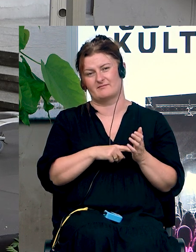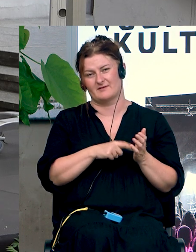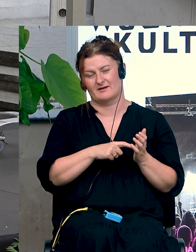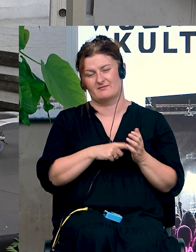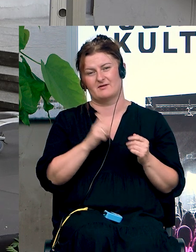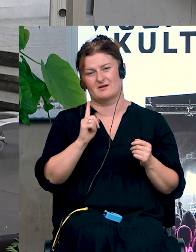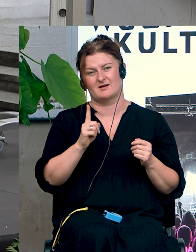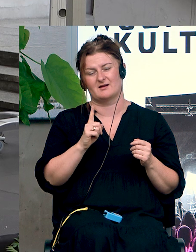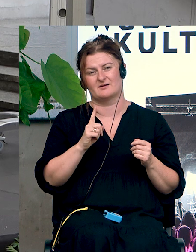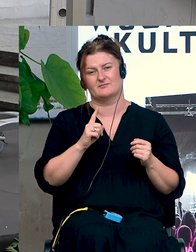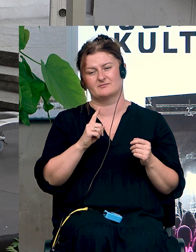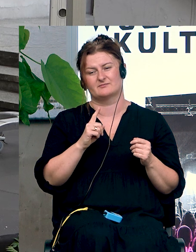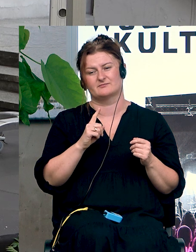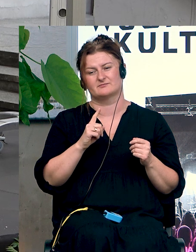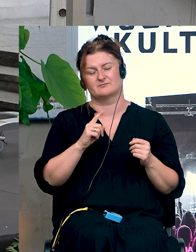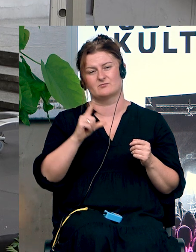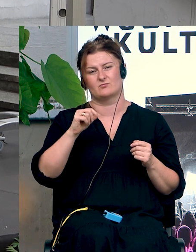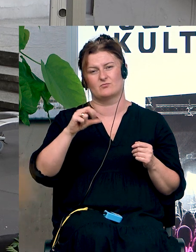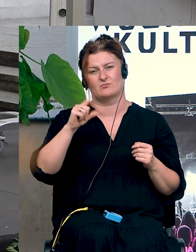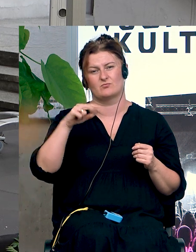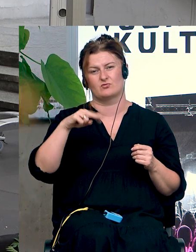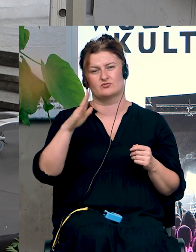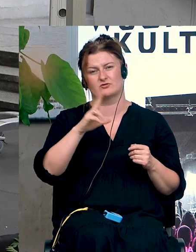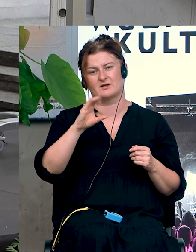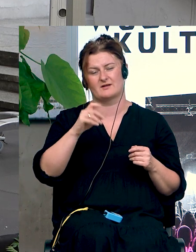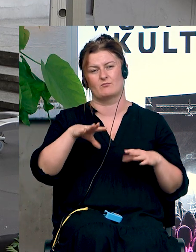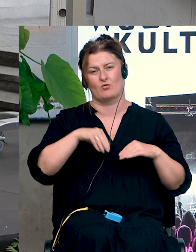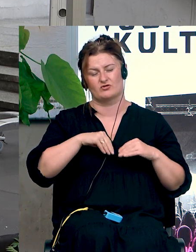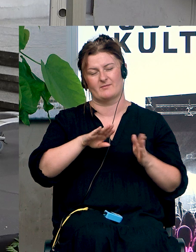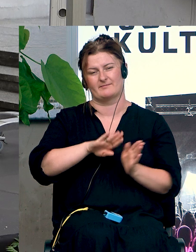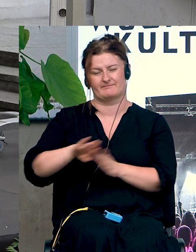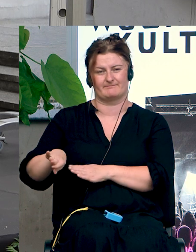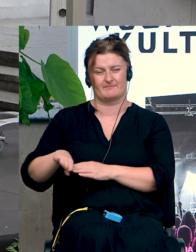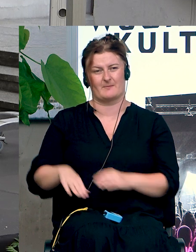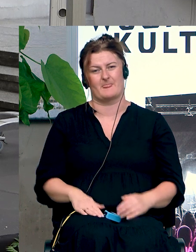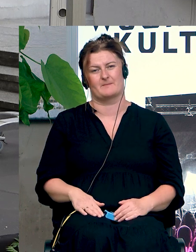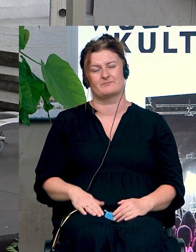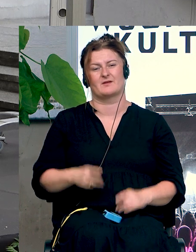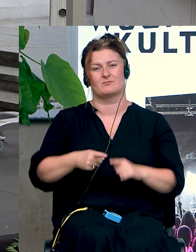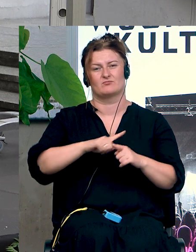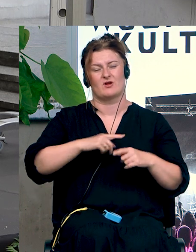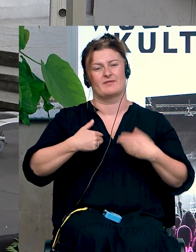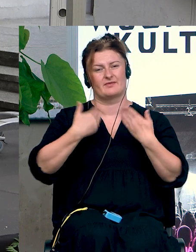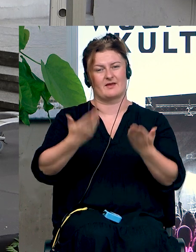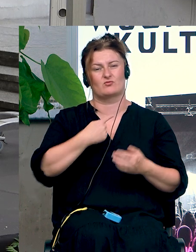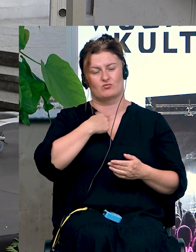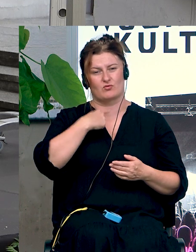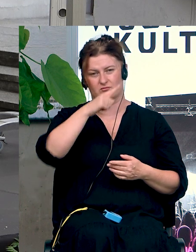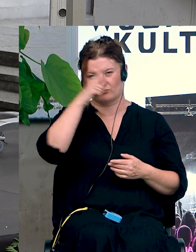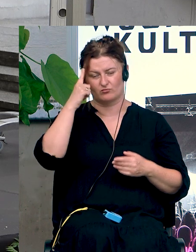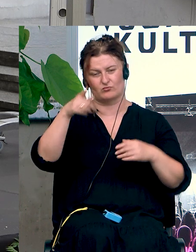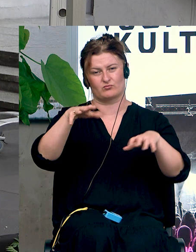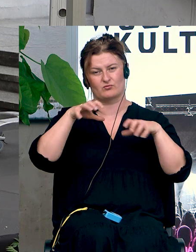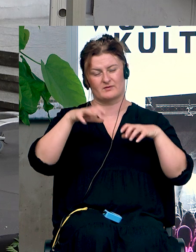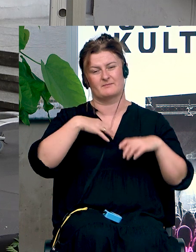коротко, так, Пушкіна можемо тимчасово відкласти. Zanim oddam głos publiczności, chciałbym cię jeszcze zapytać o